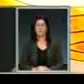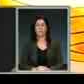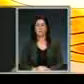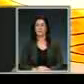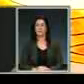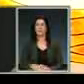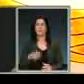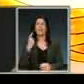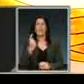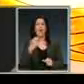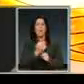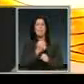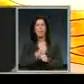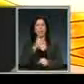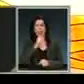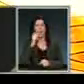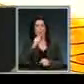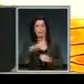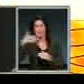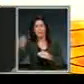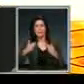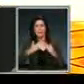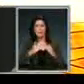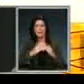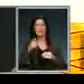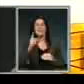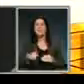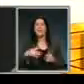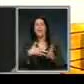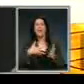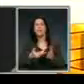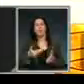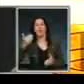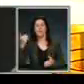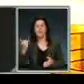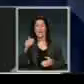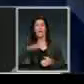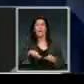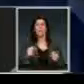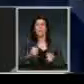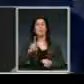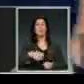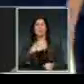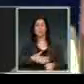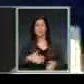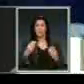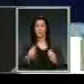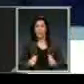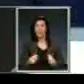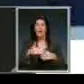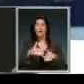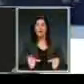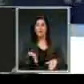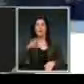כל פעילות יומיומית מחוץ לבית מצריכה תחקיר מקדים של גולן. וגם אם יש רצון טוב, אנחנו מוצאים את עצמם כמעט